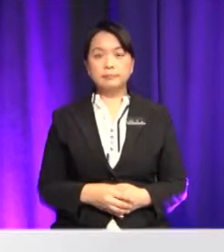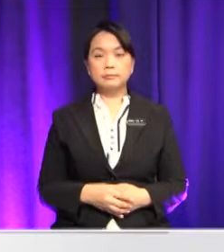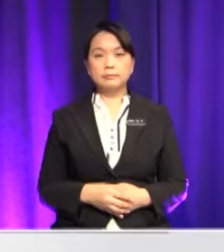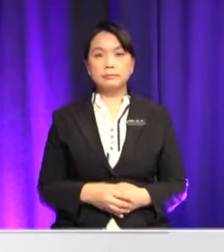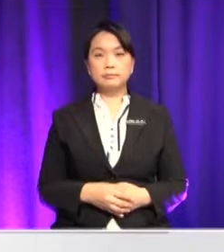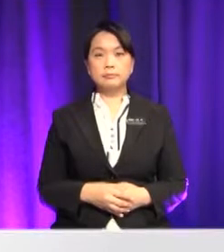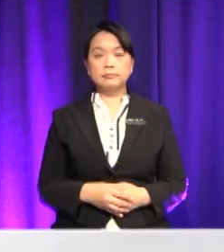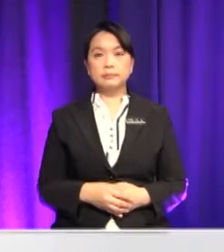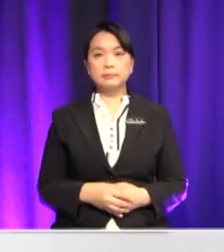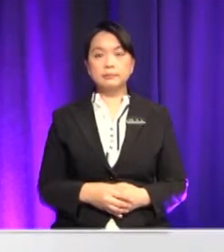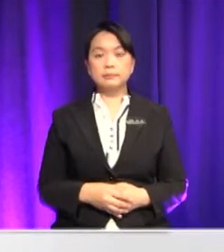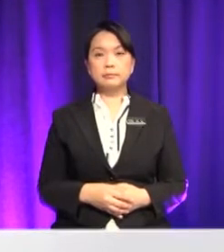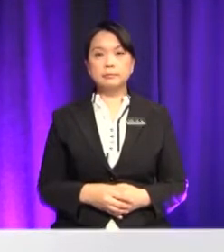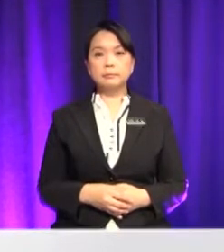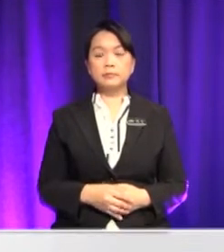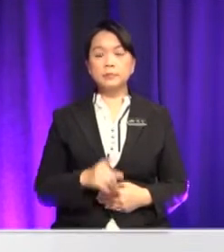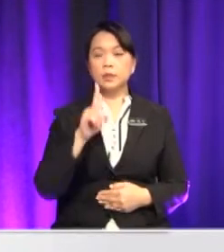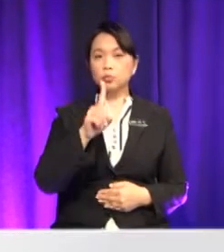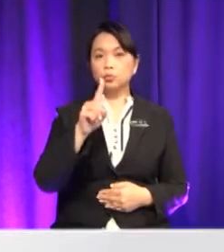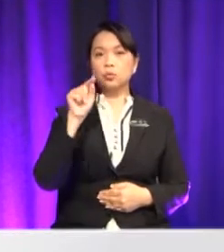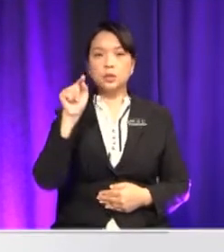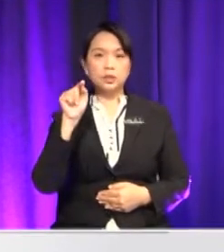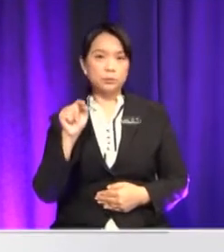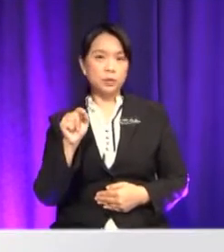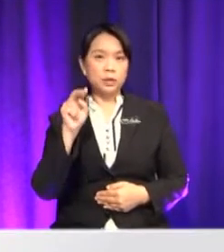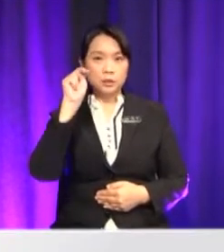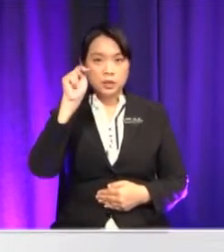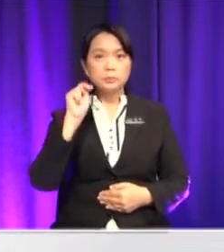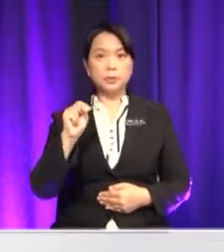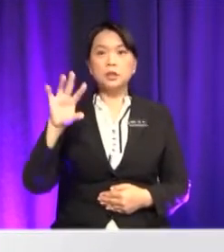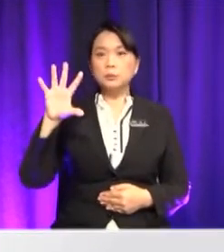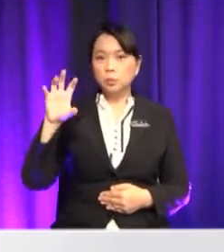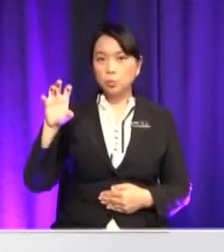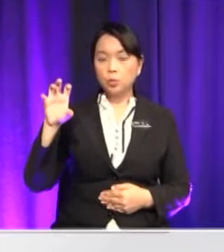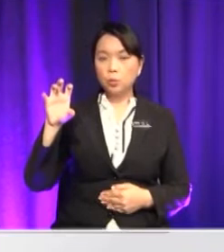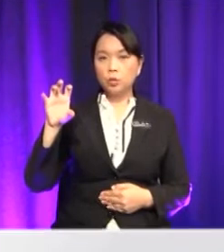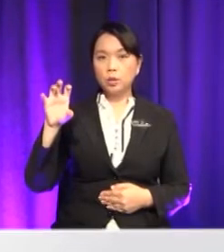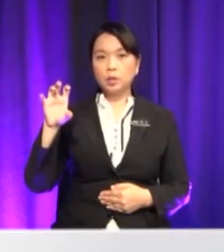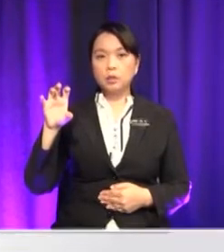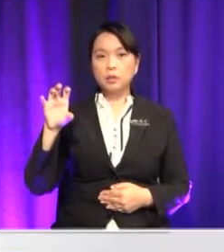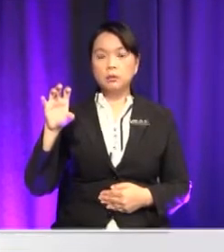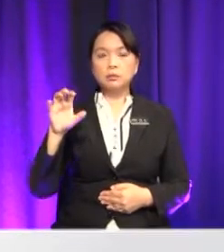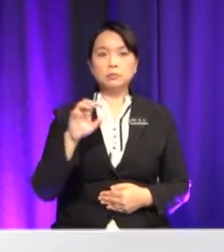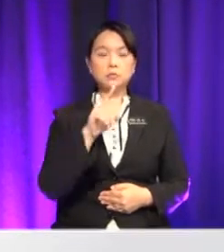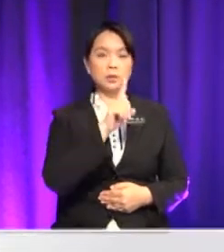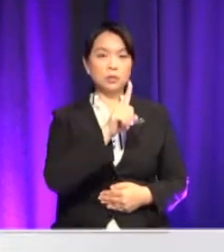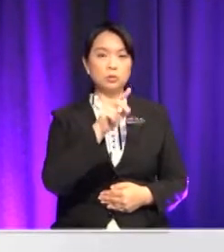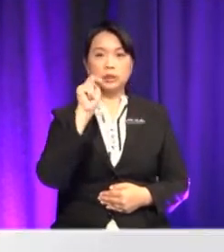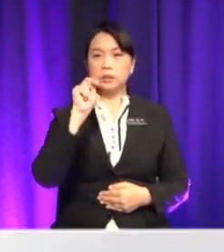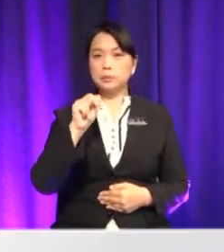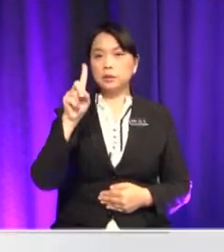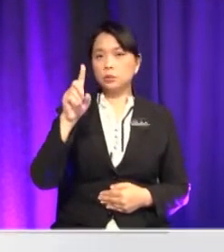1/50. 1/50. Okey, betul. Lagi-lagi? Ada lagi tu?